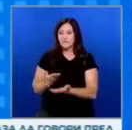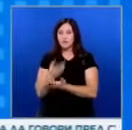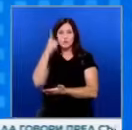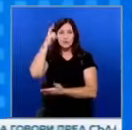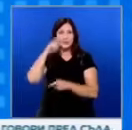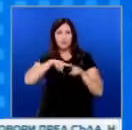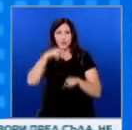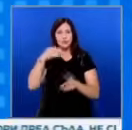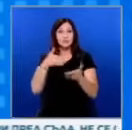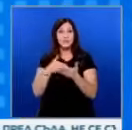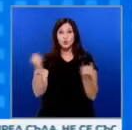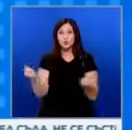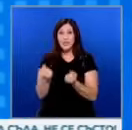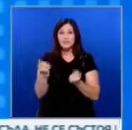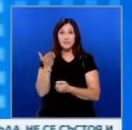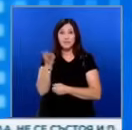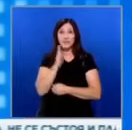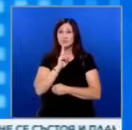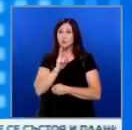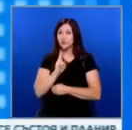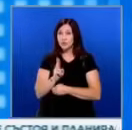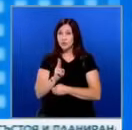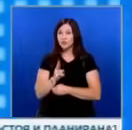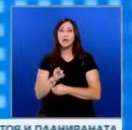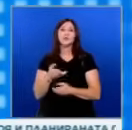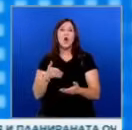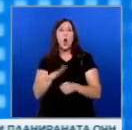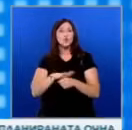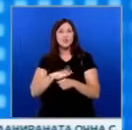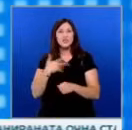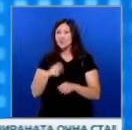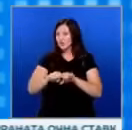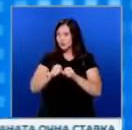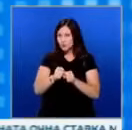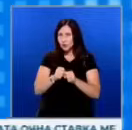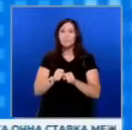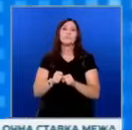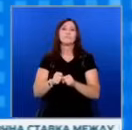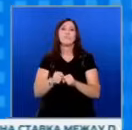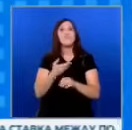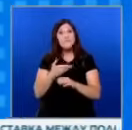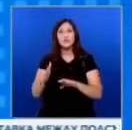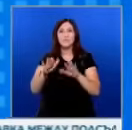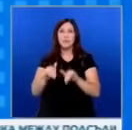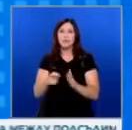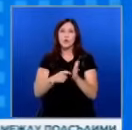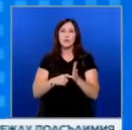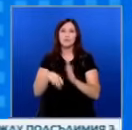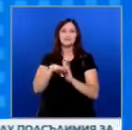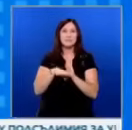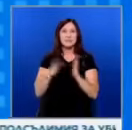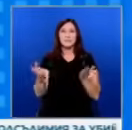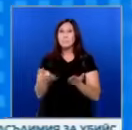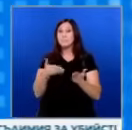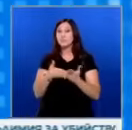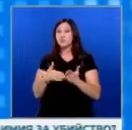сигнал в прокуратурата срещу действията на тези учители с мотива, че те искат да нарушат вече приет закон. Списъкът предизвика